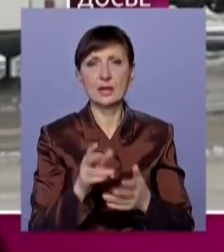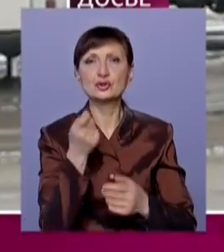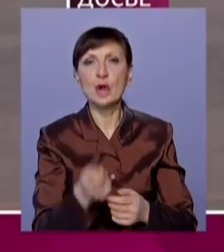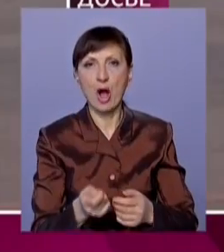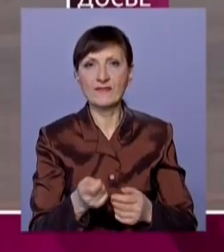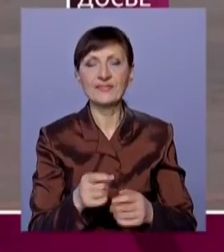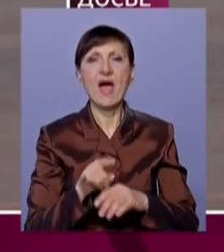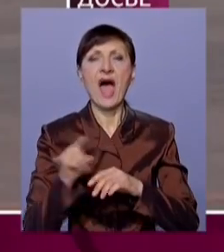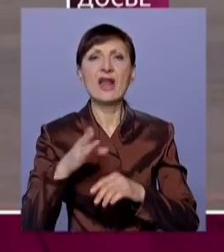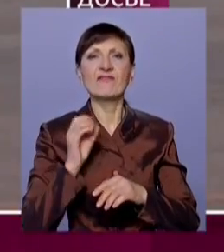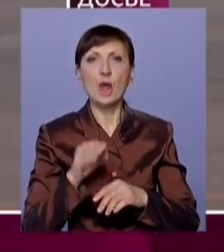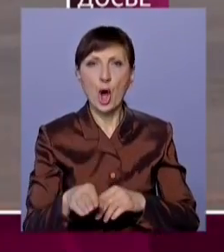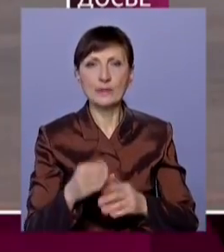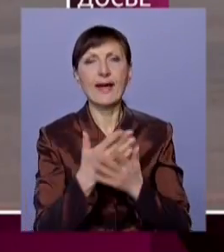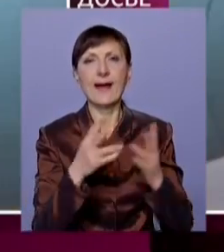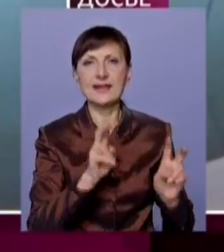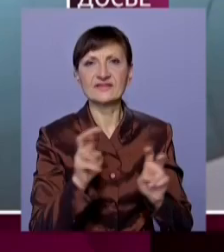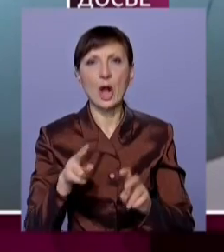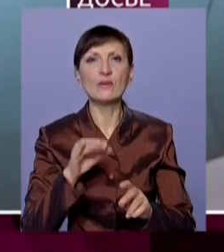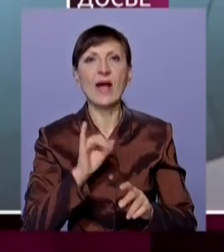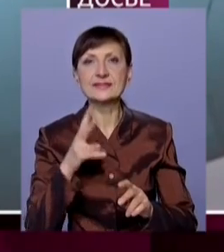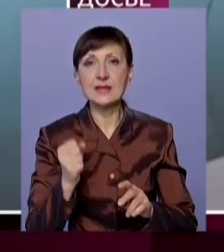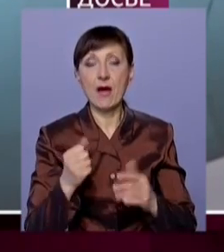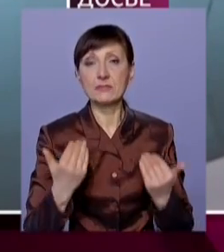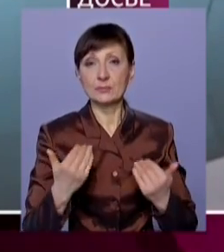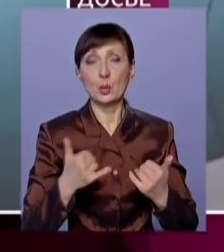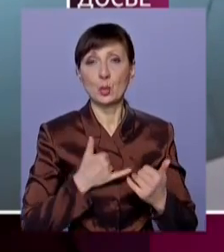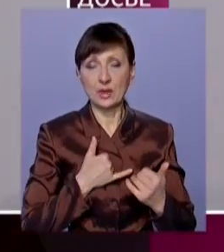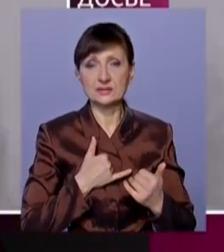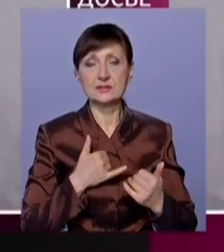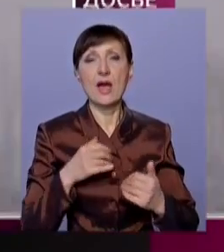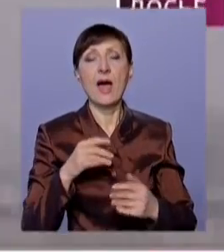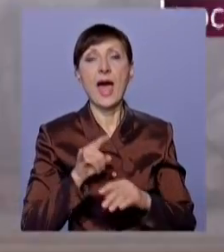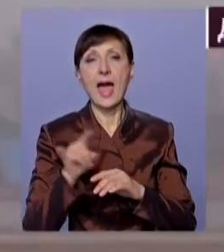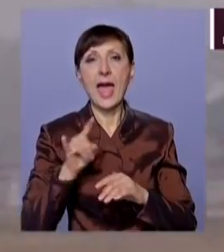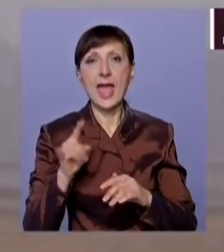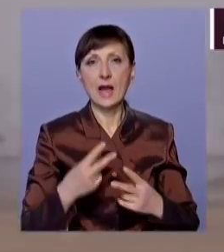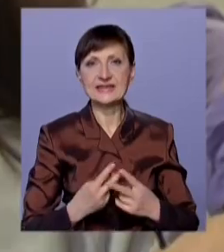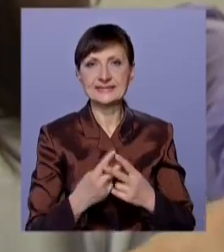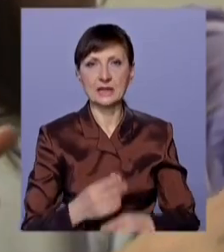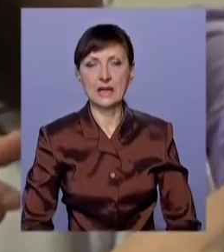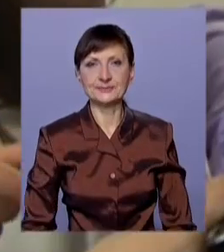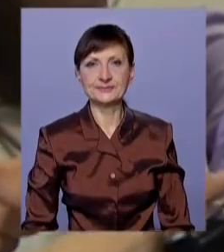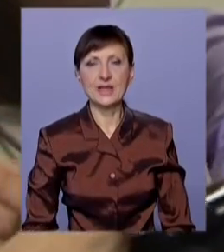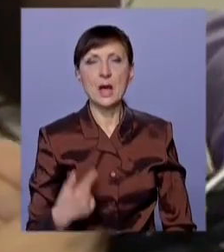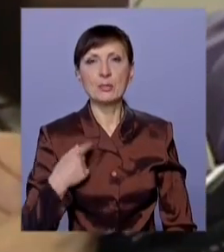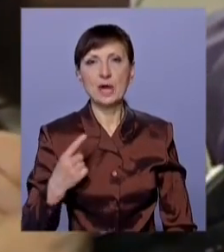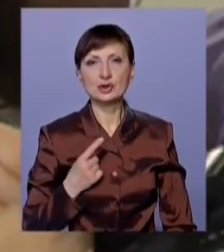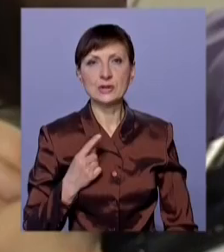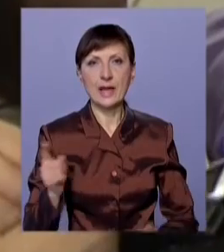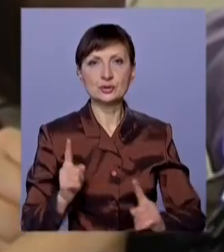как Аэрофлот, British Airline, Люфганза. Теперь вот и у нашей Air Астаны. Мы ожидаем,